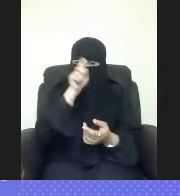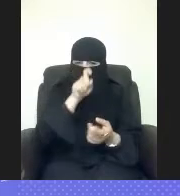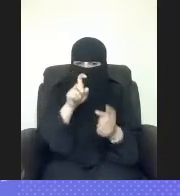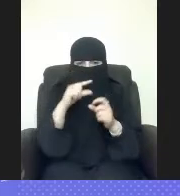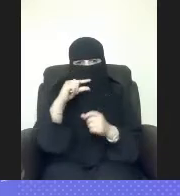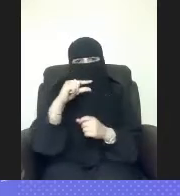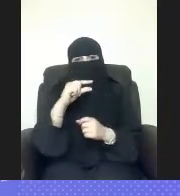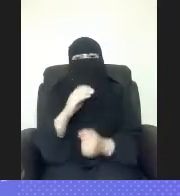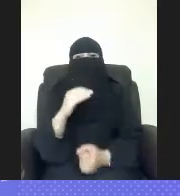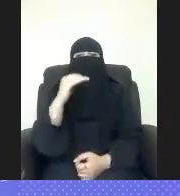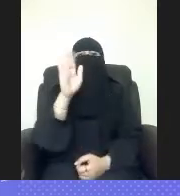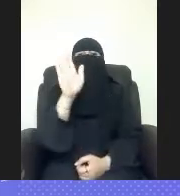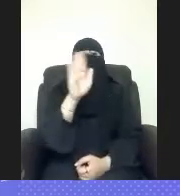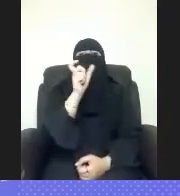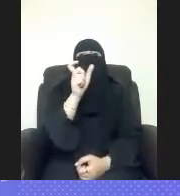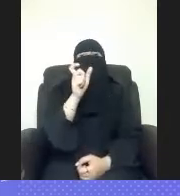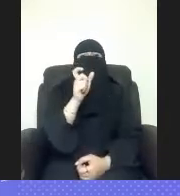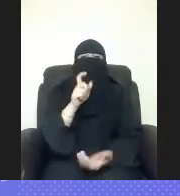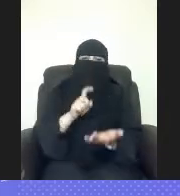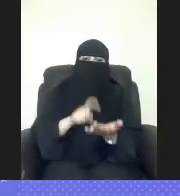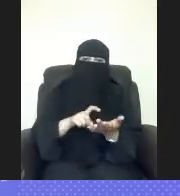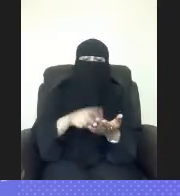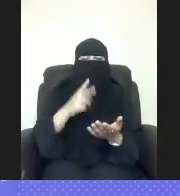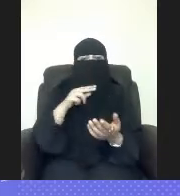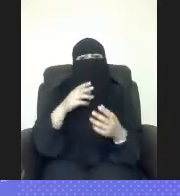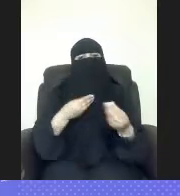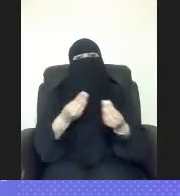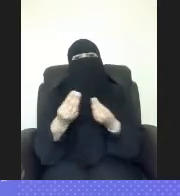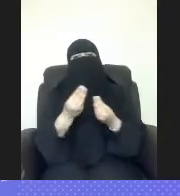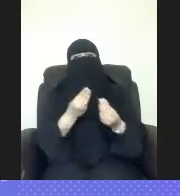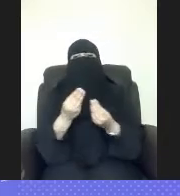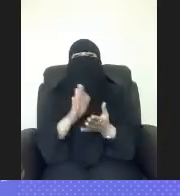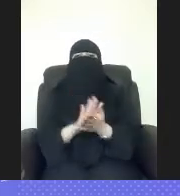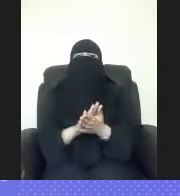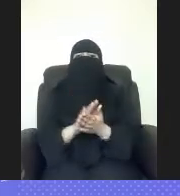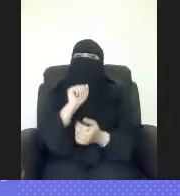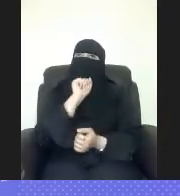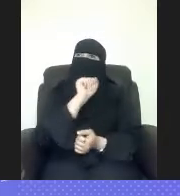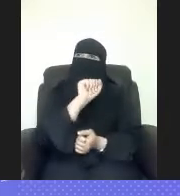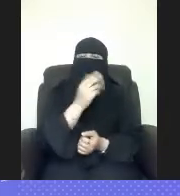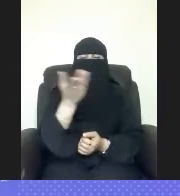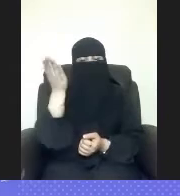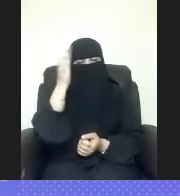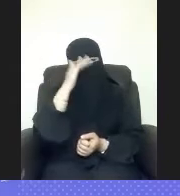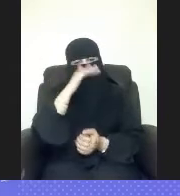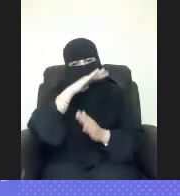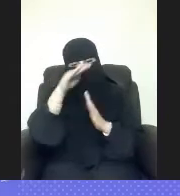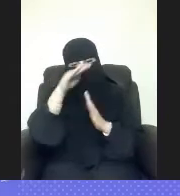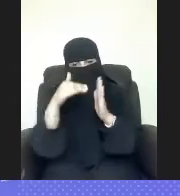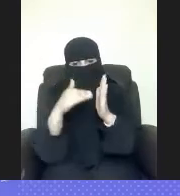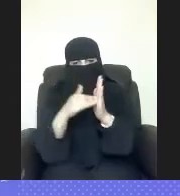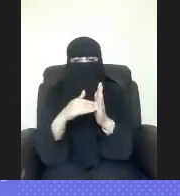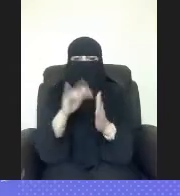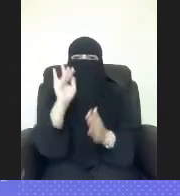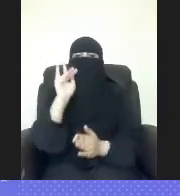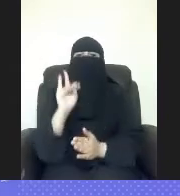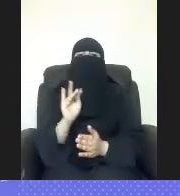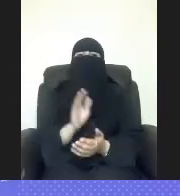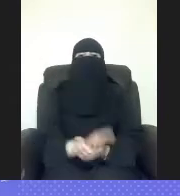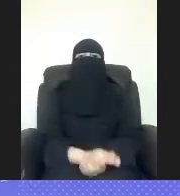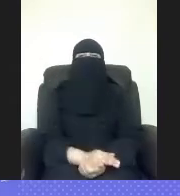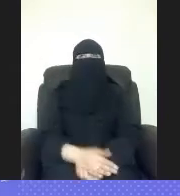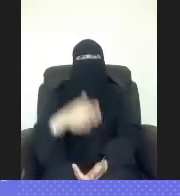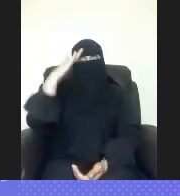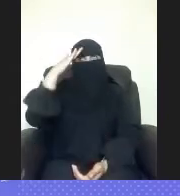حسن مجرد كتابته وإن شاء الله نناقشه في نهاية الجلسة. تفضل دكتور. طيب بسم الله الرحمن الرحيم، أسعد الله أوقاتكم